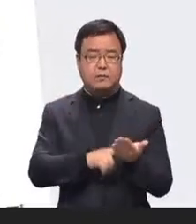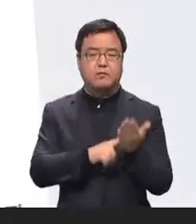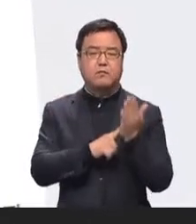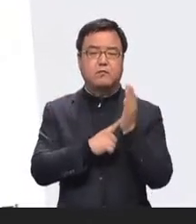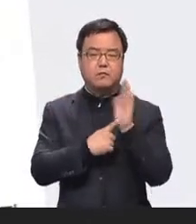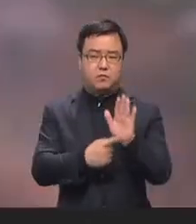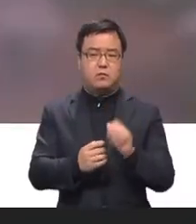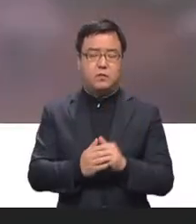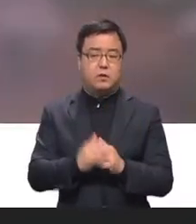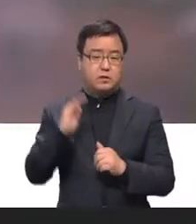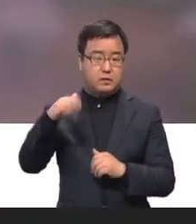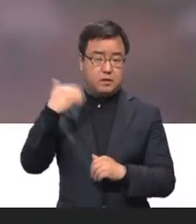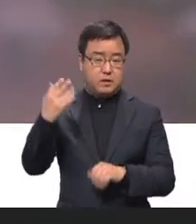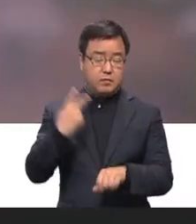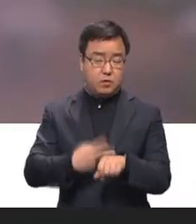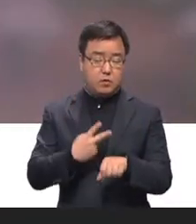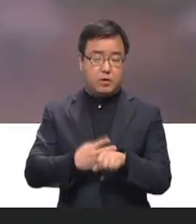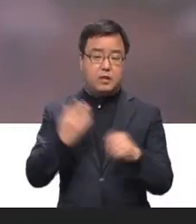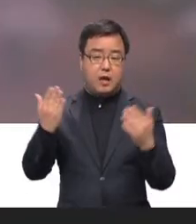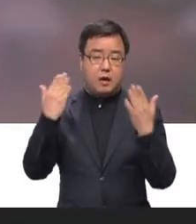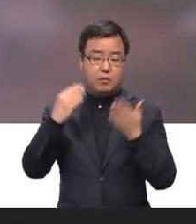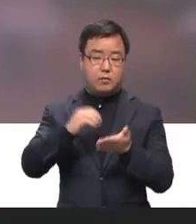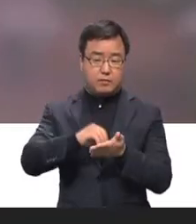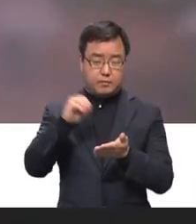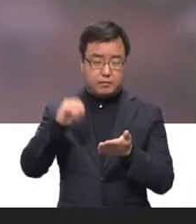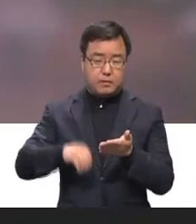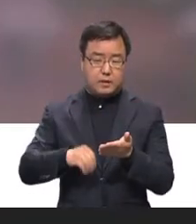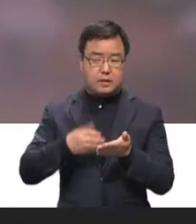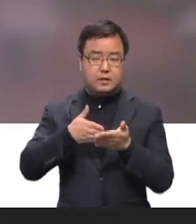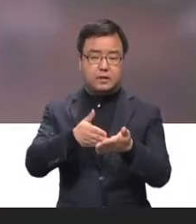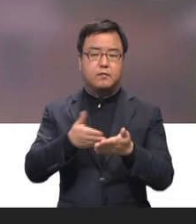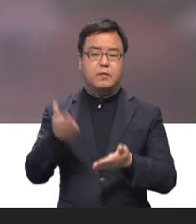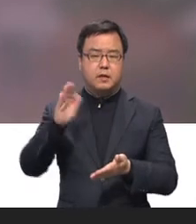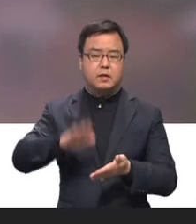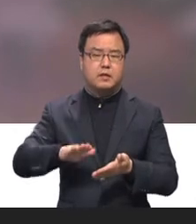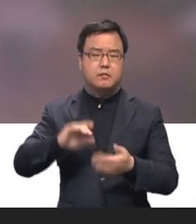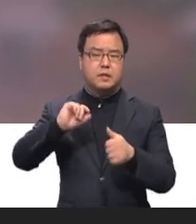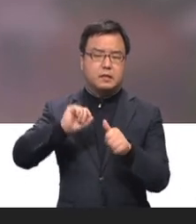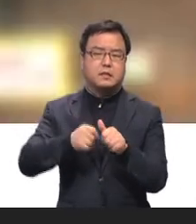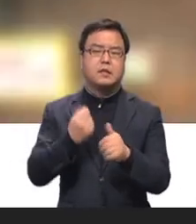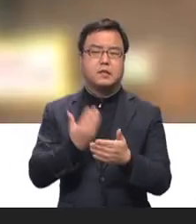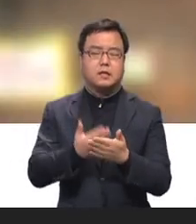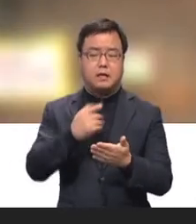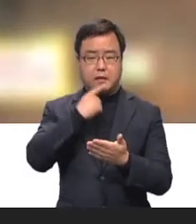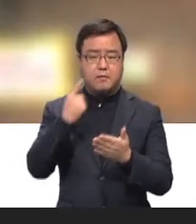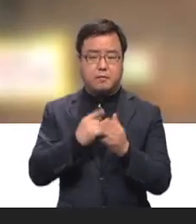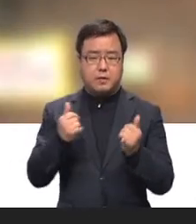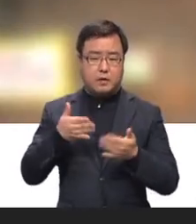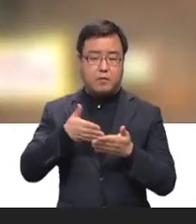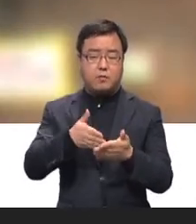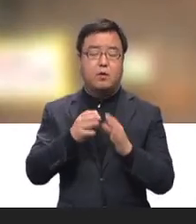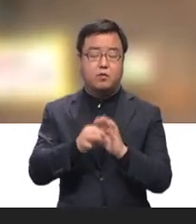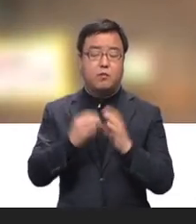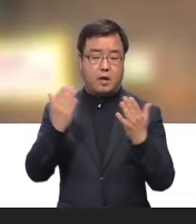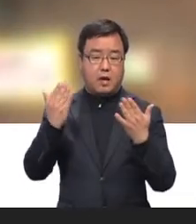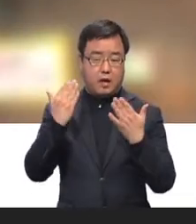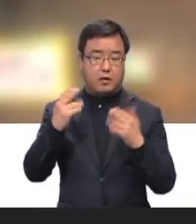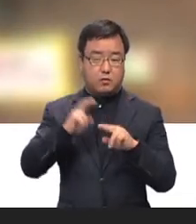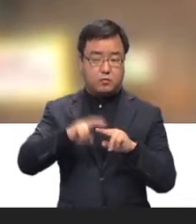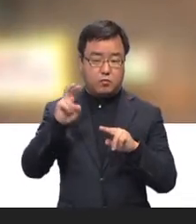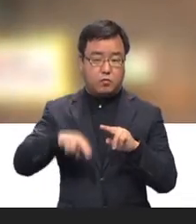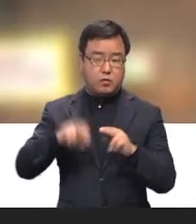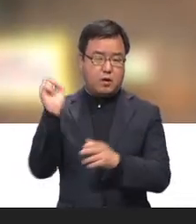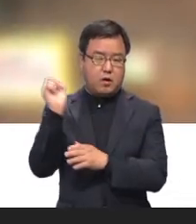25a 교 산 학교에 사직서를 있지만 해당 교사를 진기에 달란 피해자 측의 요구에 따라 학교는 사직을 받아들이지 않고